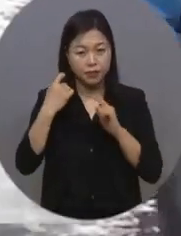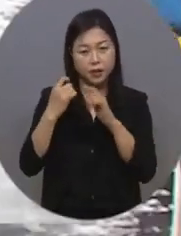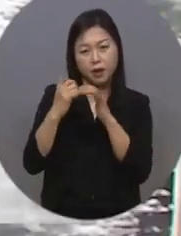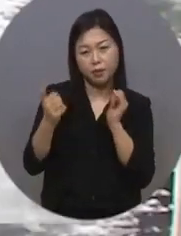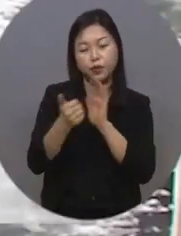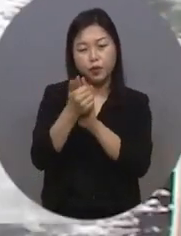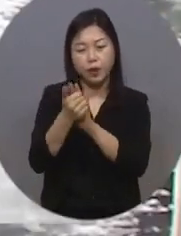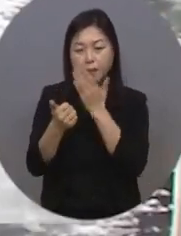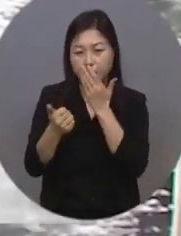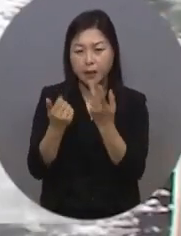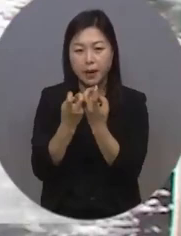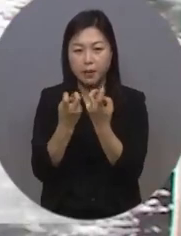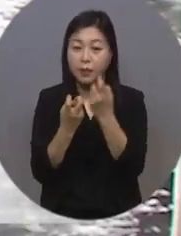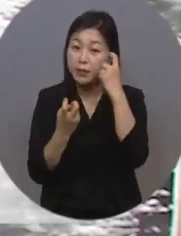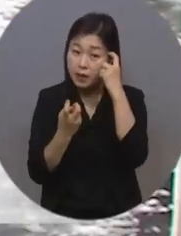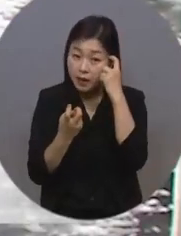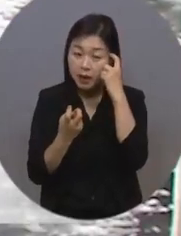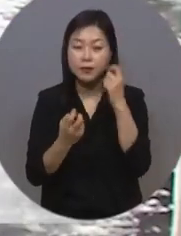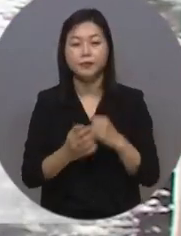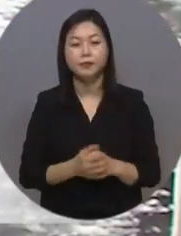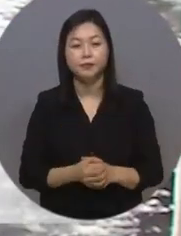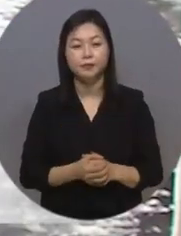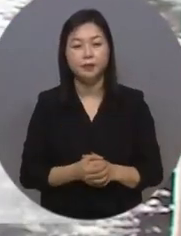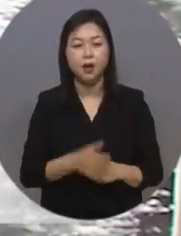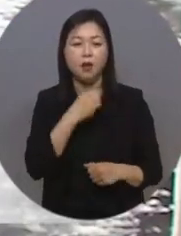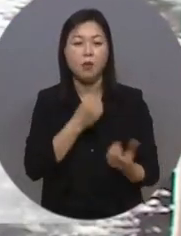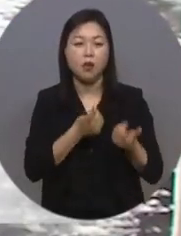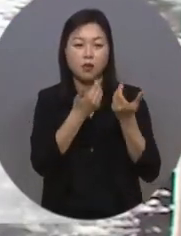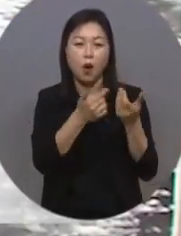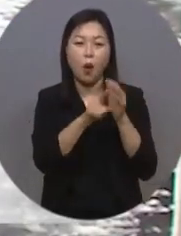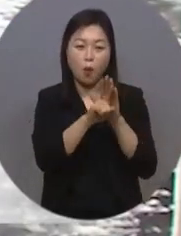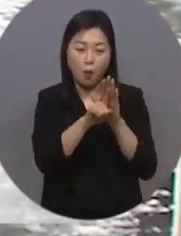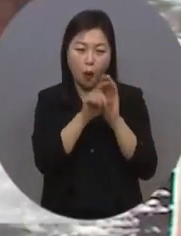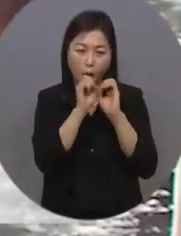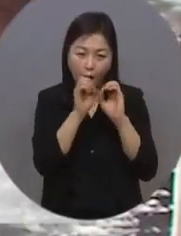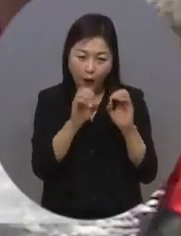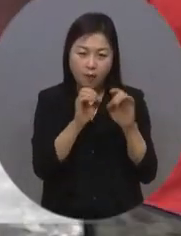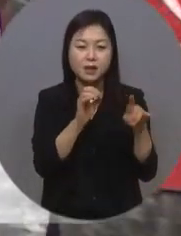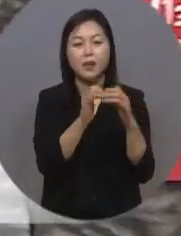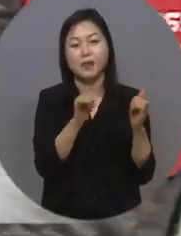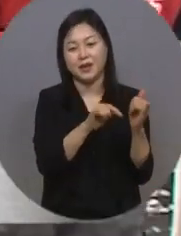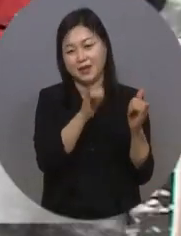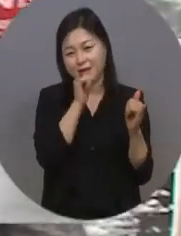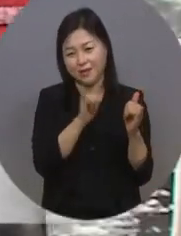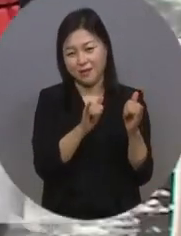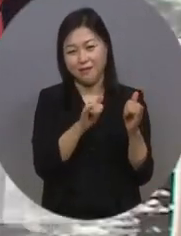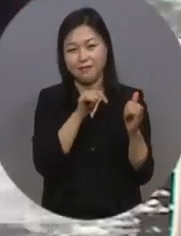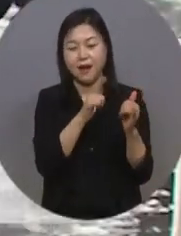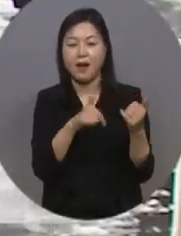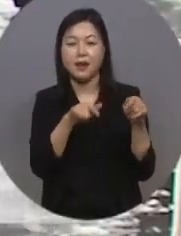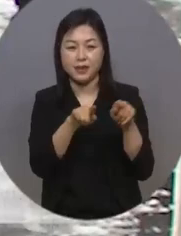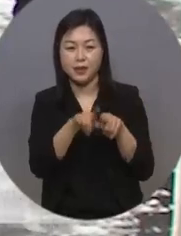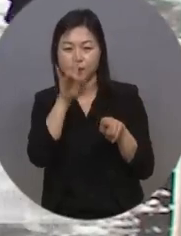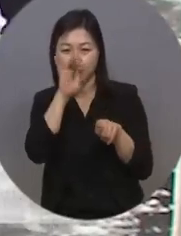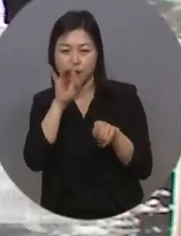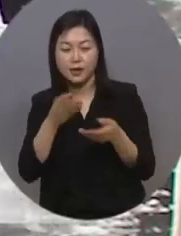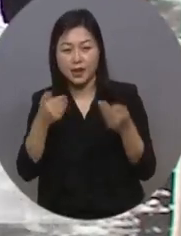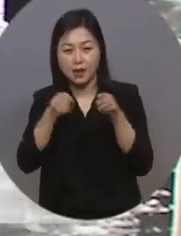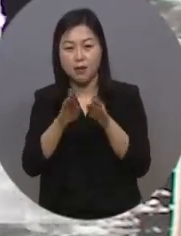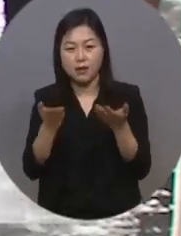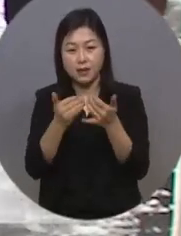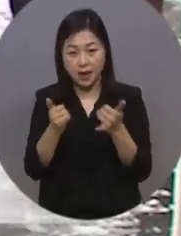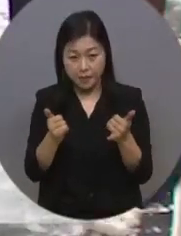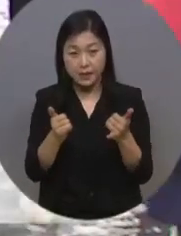있는 방법을 생각하다가 저희 자원봉사 홍보대사님들이 계세요. 여러분들하고 꼭 같이 저희 중앙센터 직원들이